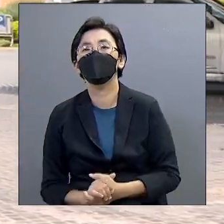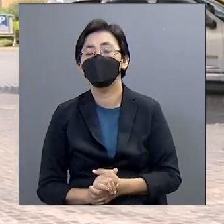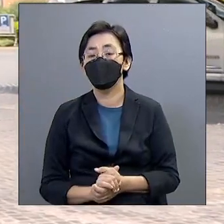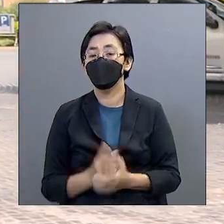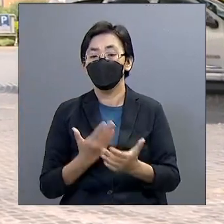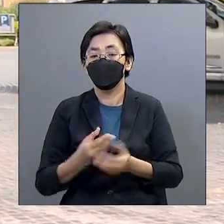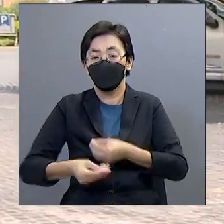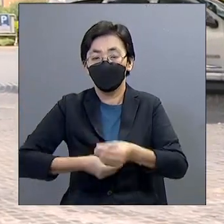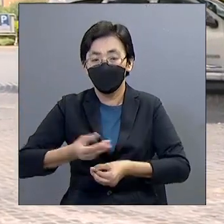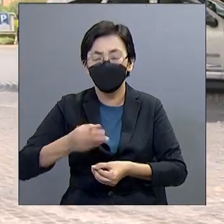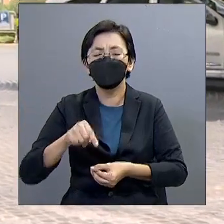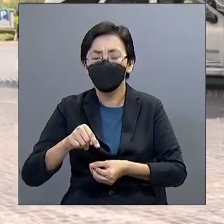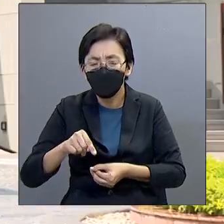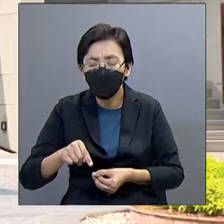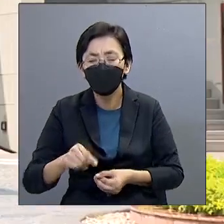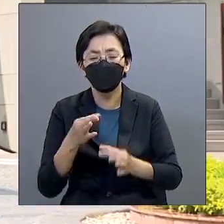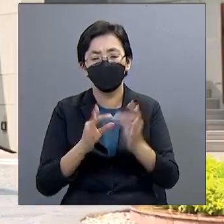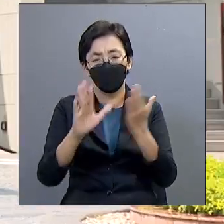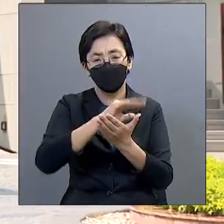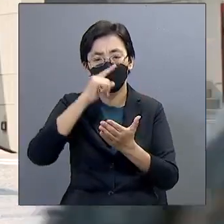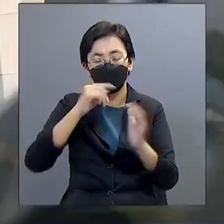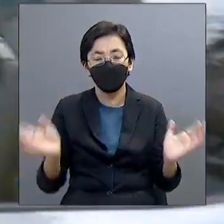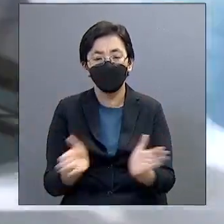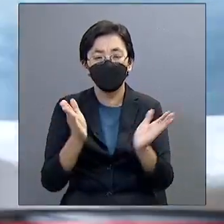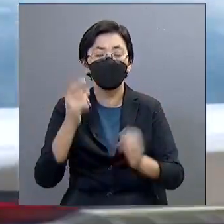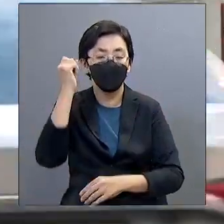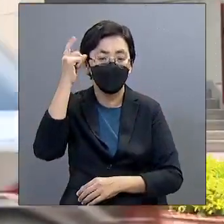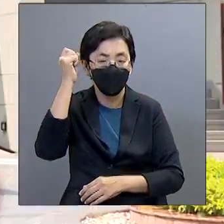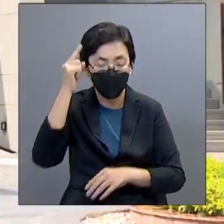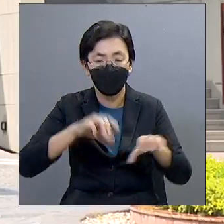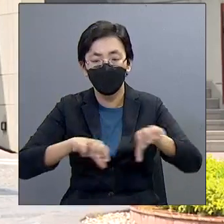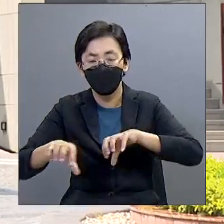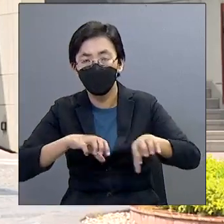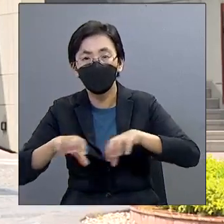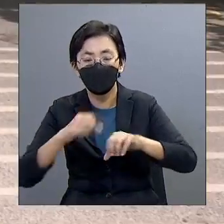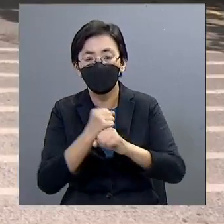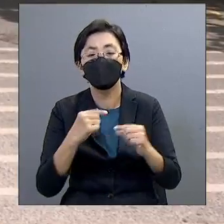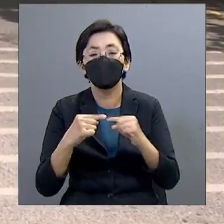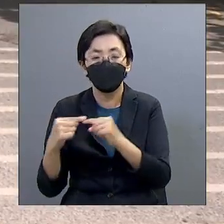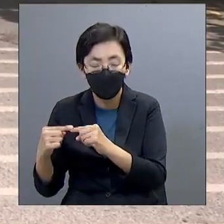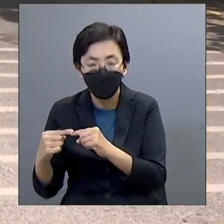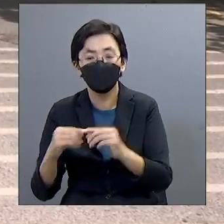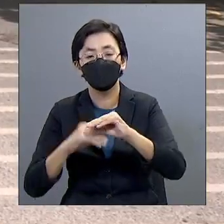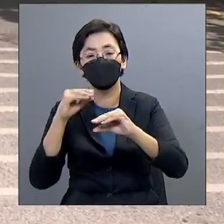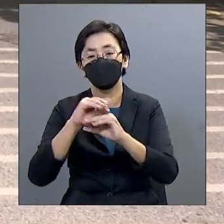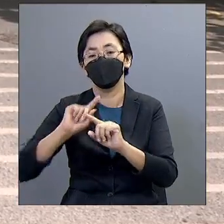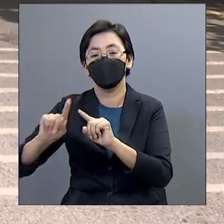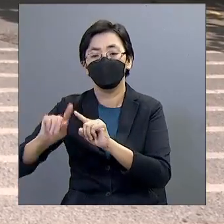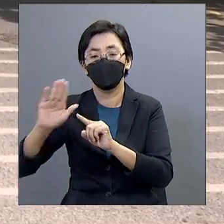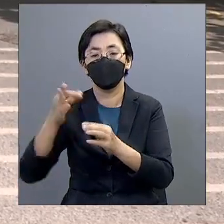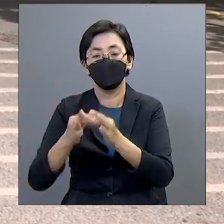่านมาเปลงชาิกมีการสเสิมคามเข้าใจการปริหารความเสี่ยงดงกลาวและกสนับสนุนมาอย่างตอนนื่องผ่านโครงกต่ๆใ